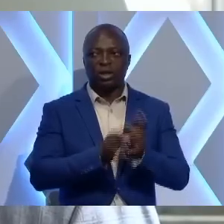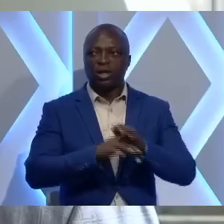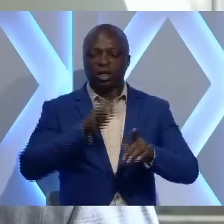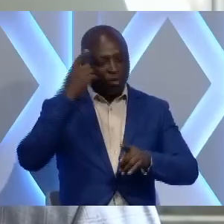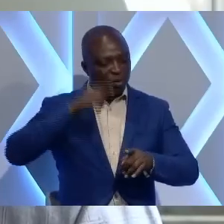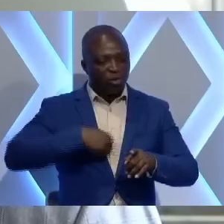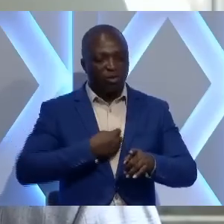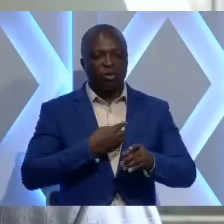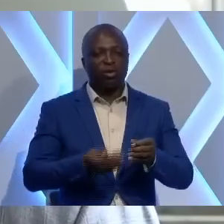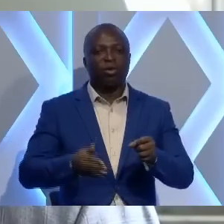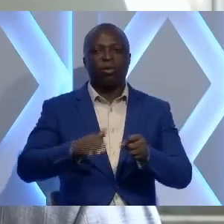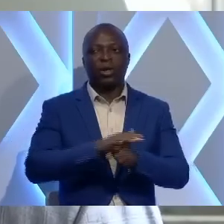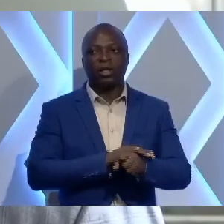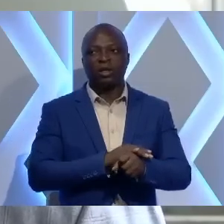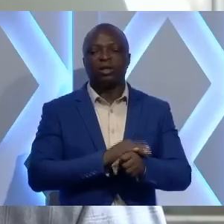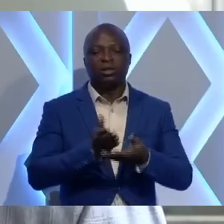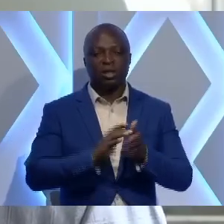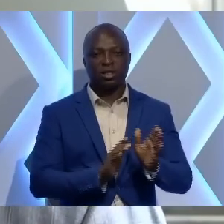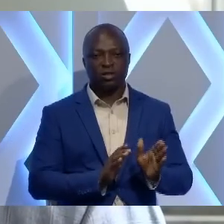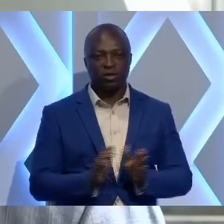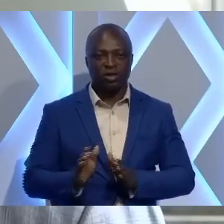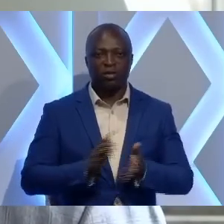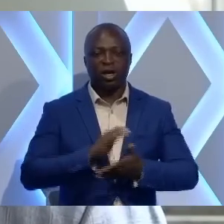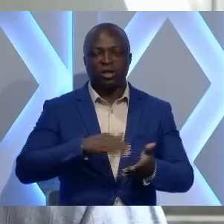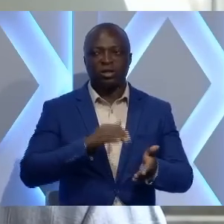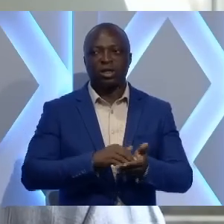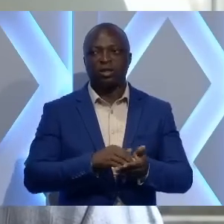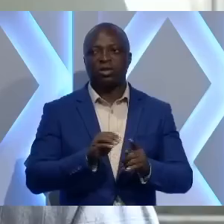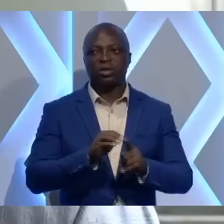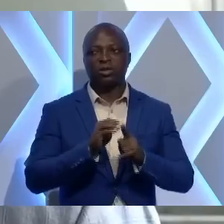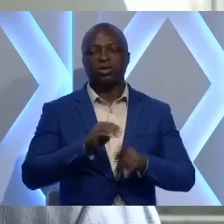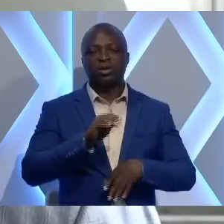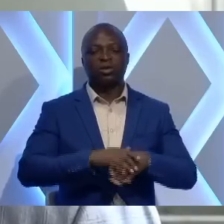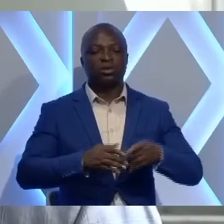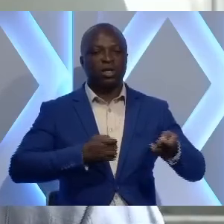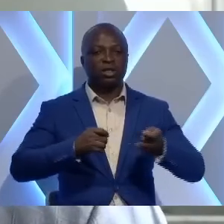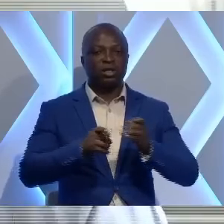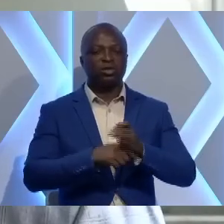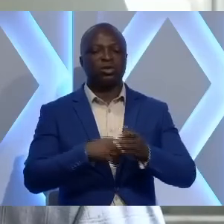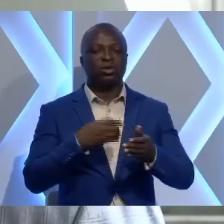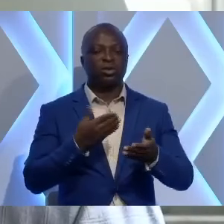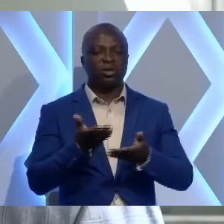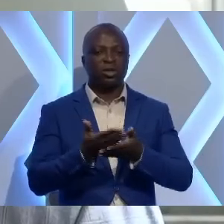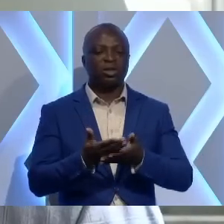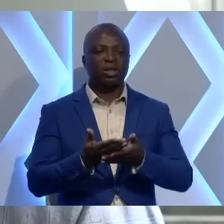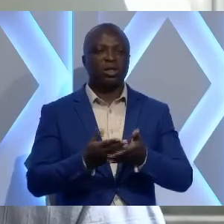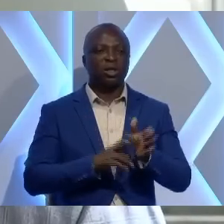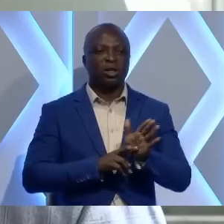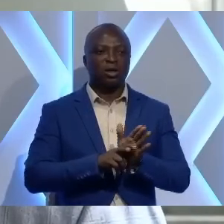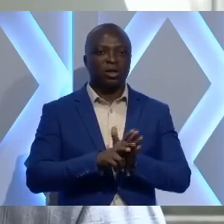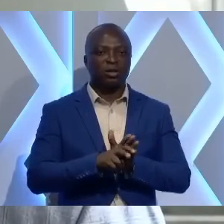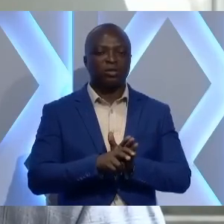nous de compléter le dispositif par un centre de spécialisation sur la gestion des bio-agresseurs qui va, c'est